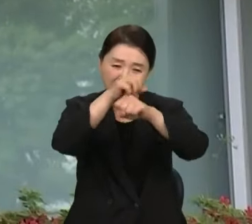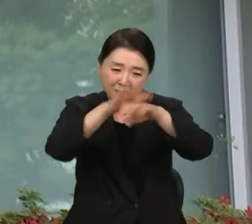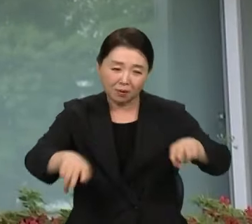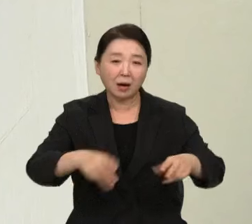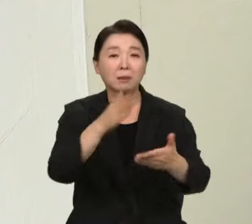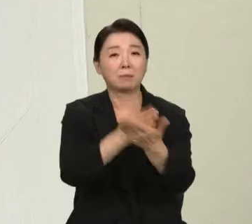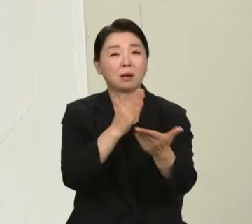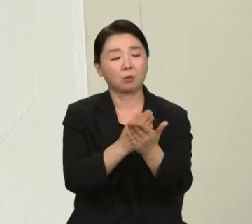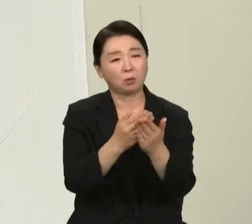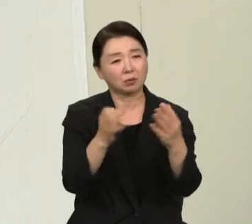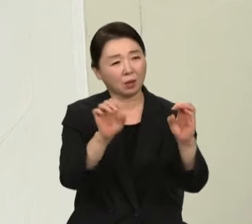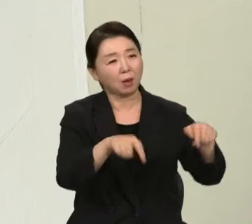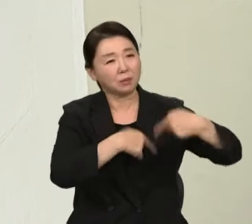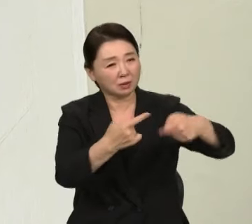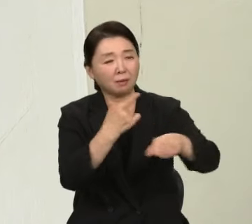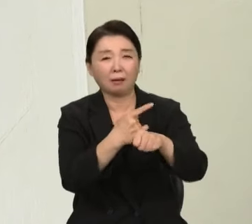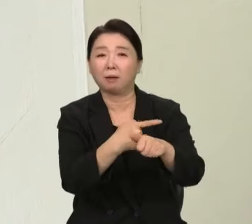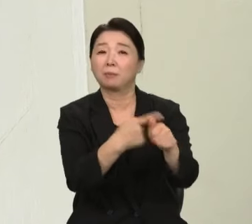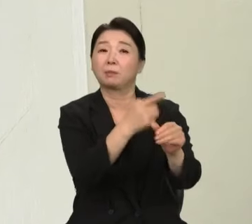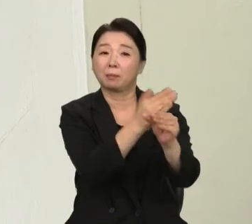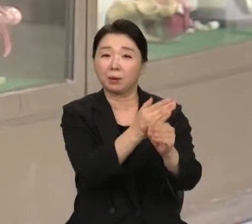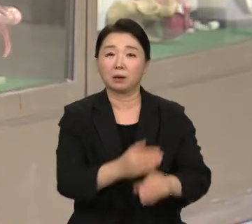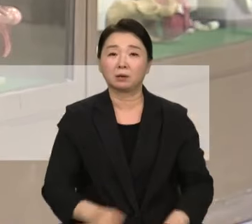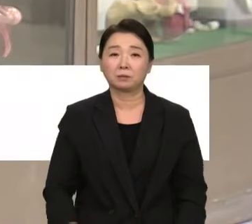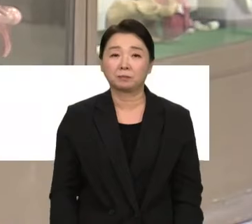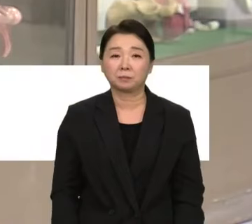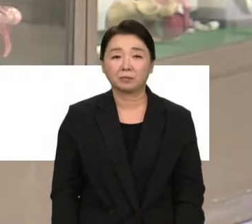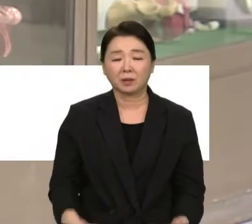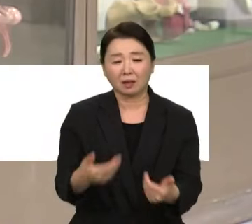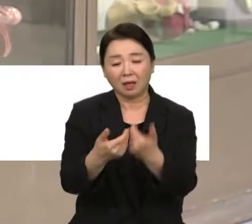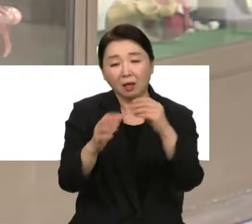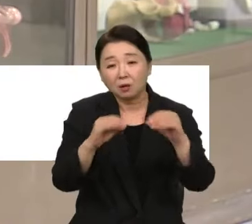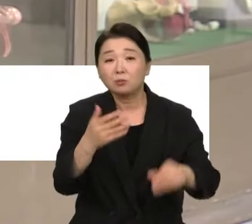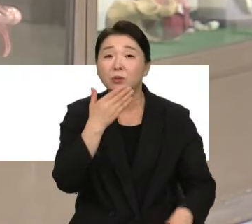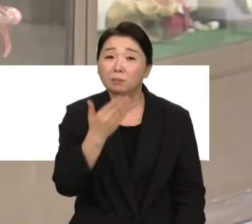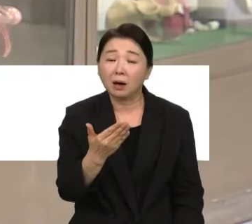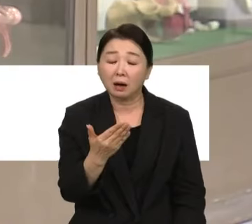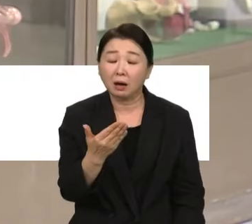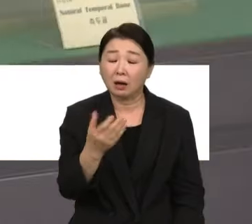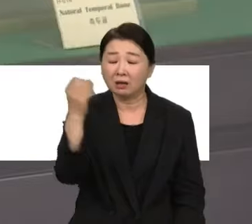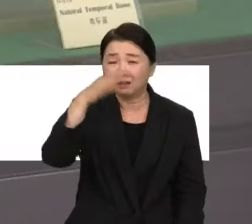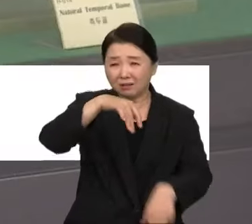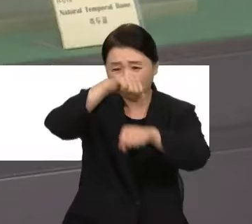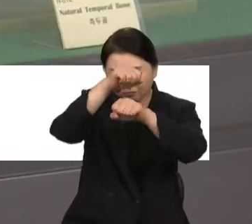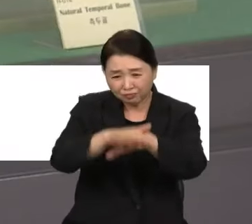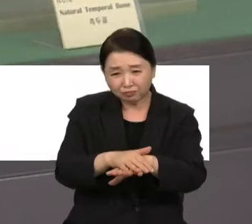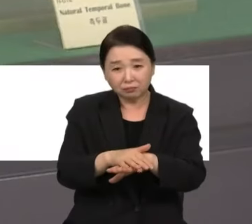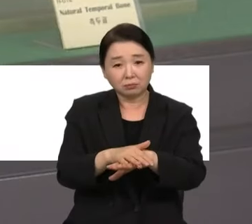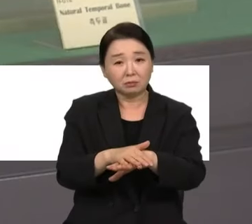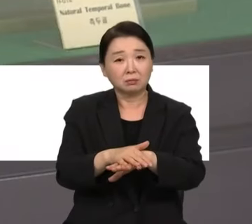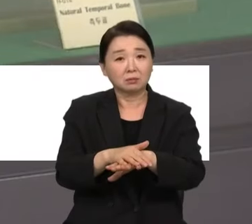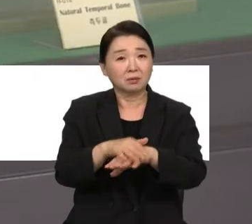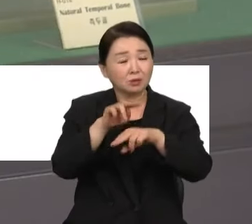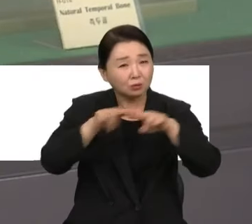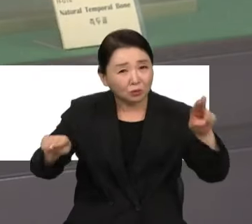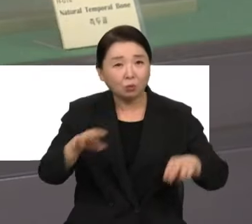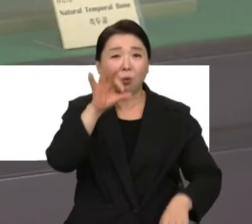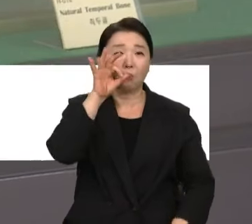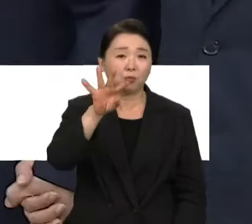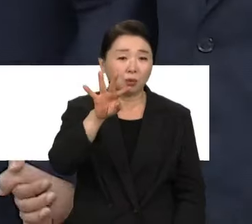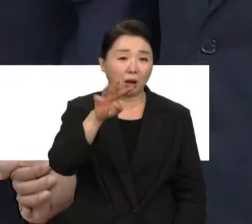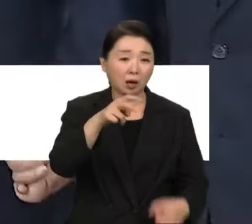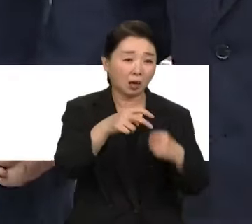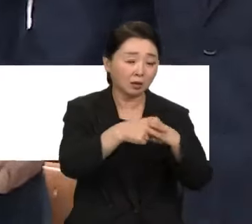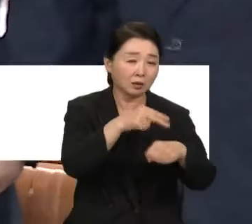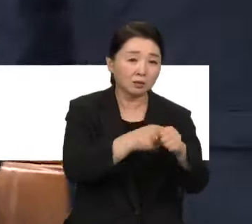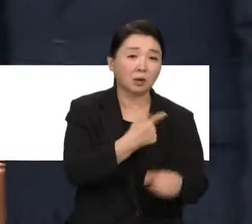대화에 나서야 한다고 지적합니다. 부작용을 줄일 수는 있겠지만 없던 일로 하긴 아마 불가능하지 않을까 싶습니다. 의사들이 원하는 방향으로